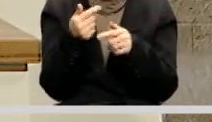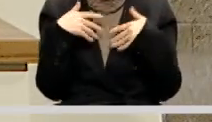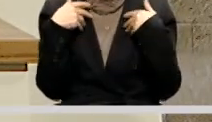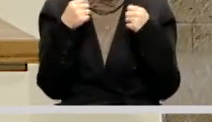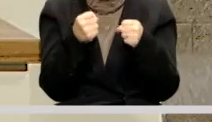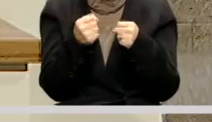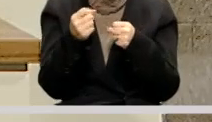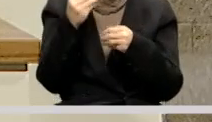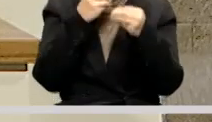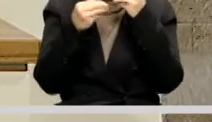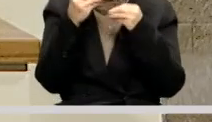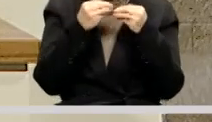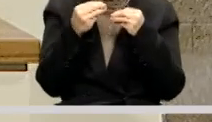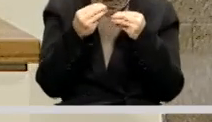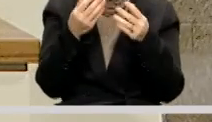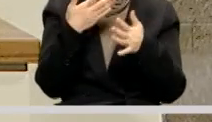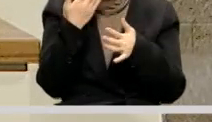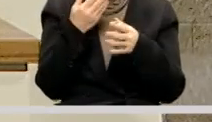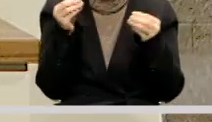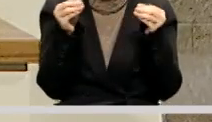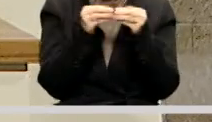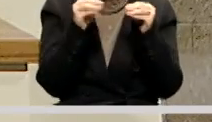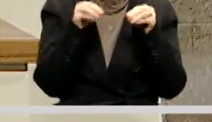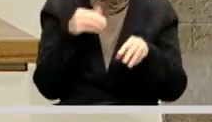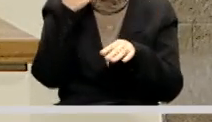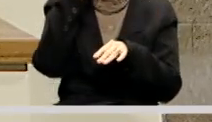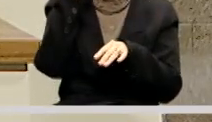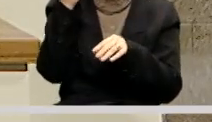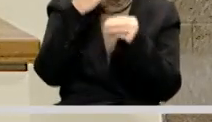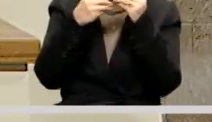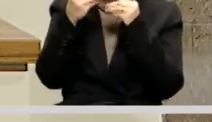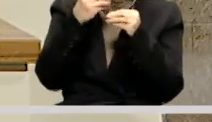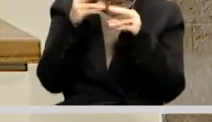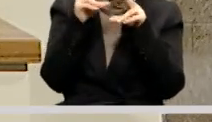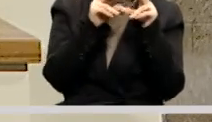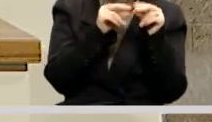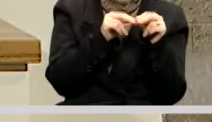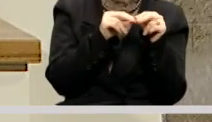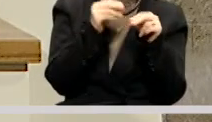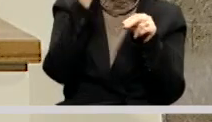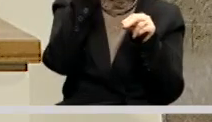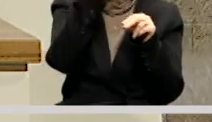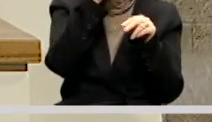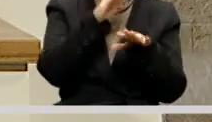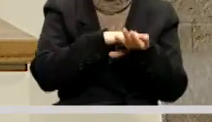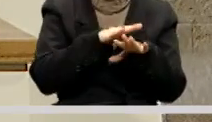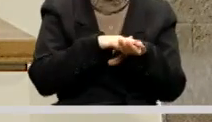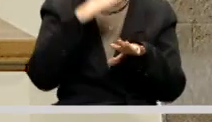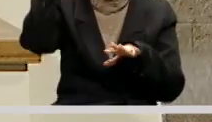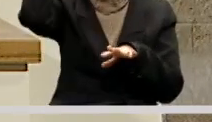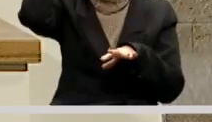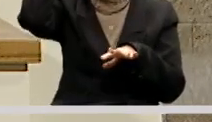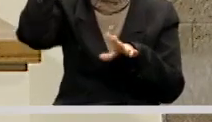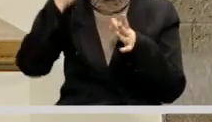proteinleri içeren mesela yumurta beyazı uykuya geçişi kolaylaştırır. Beyinde biliyorsunuz triptofan, serotonin ve melatonin